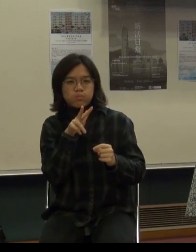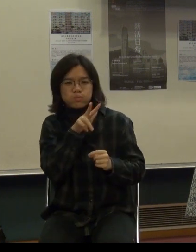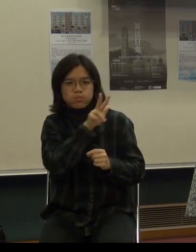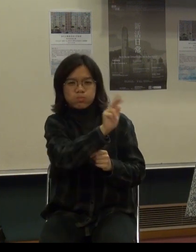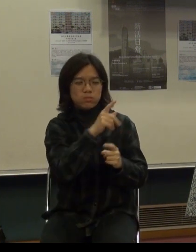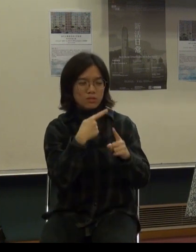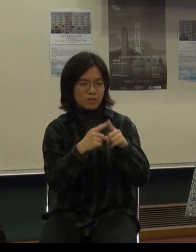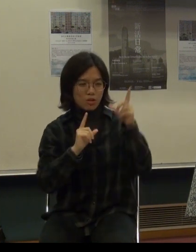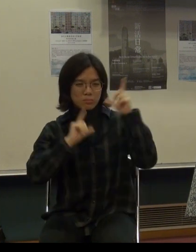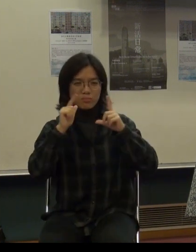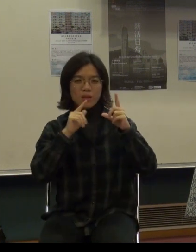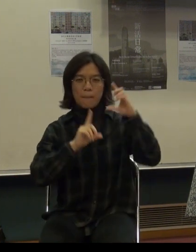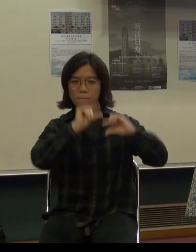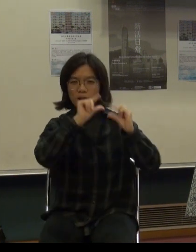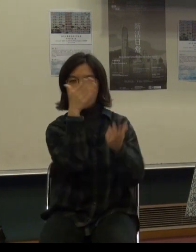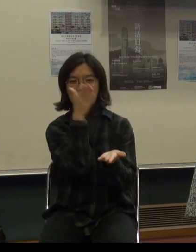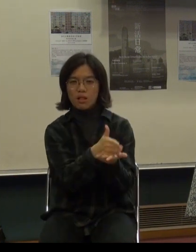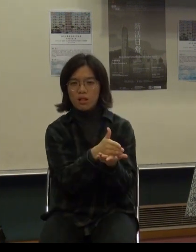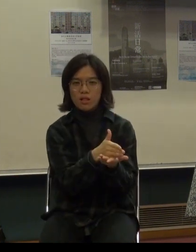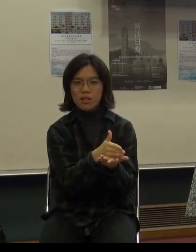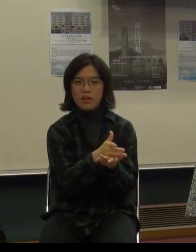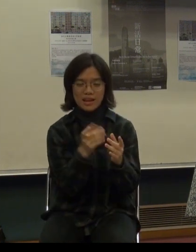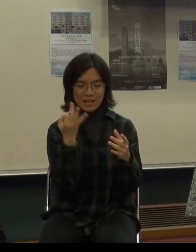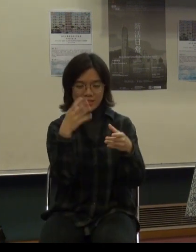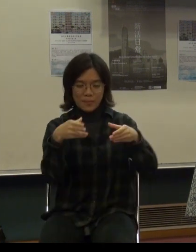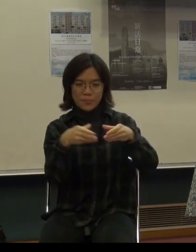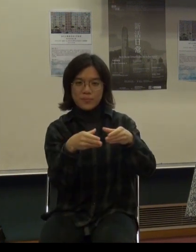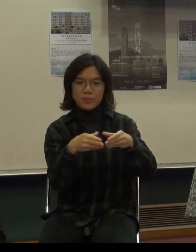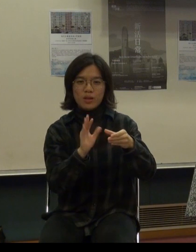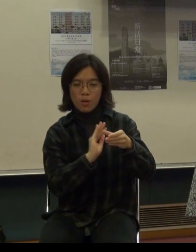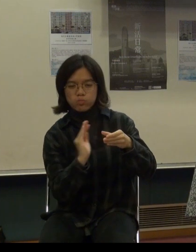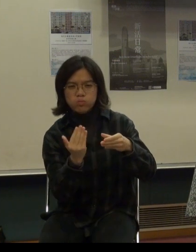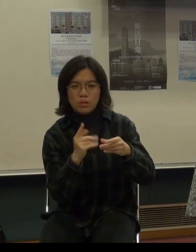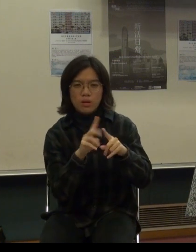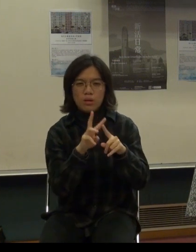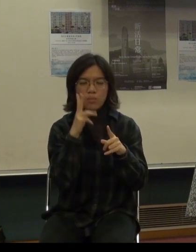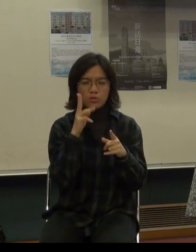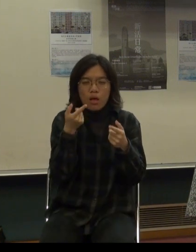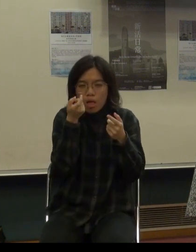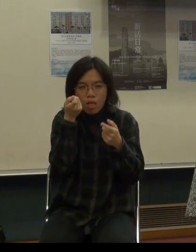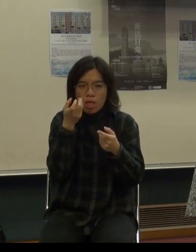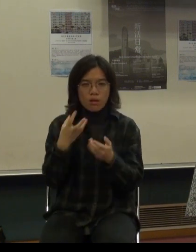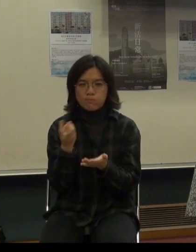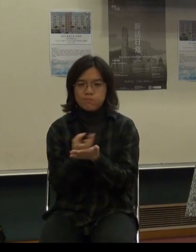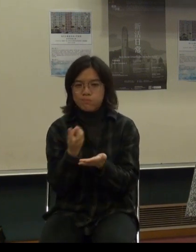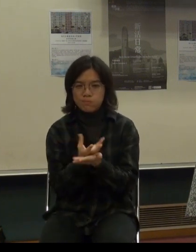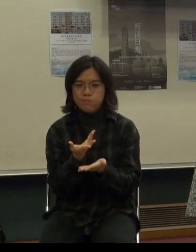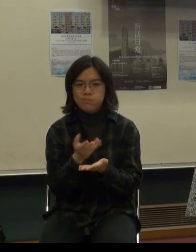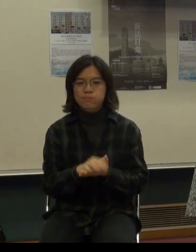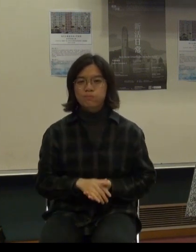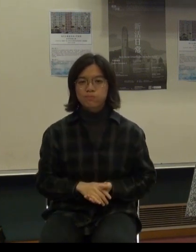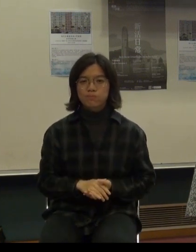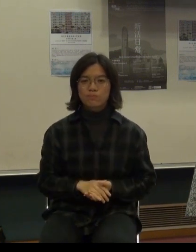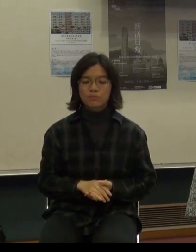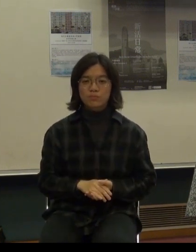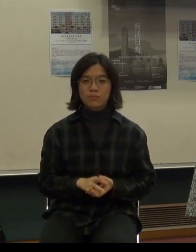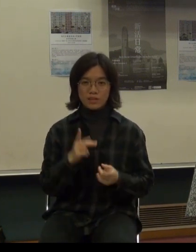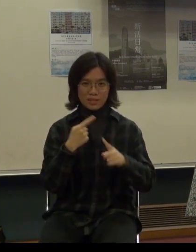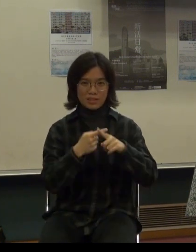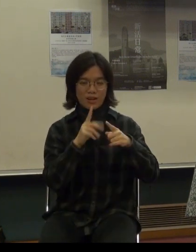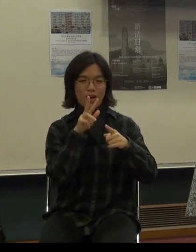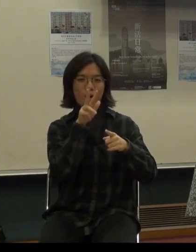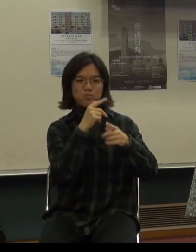係唔同咗、那個比例啊，嗰、那個三角形嗰、那個流線型嘅部位變得好細， 咁我哋唔能夠好即係，因為上面嗰個好不